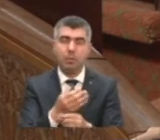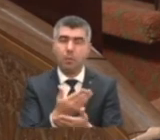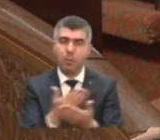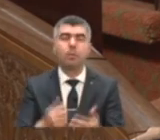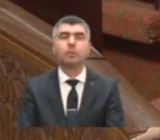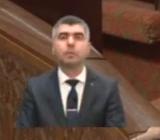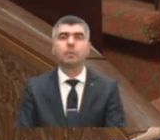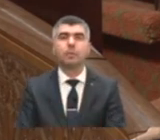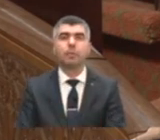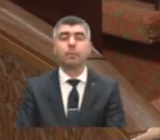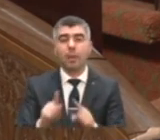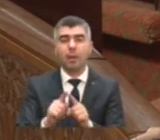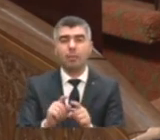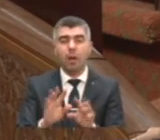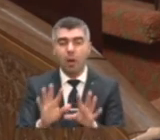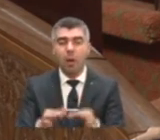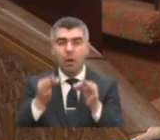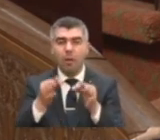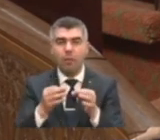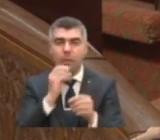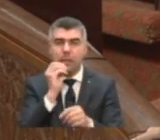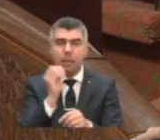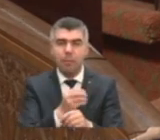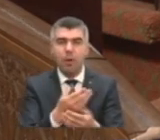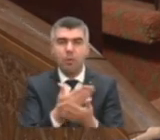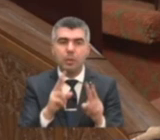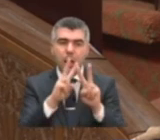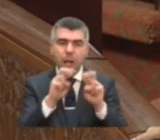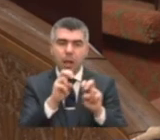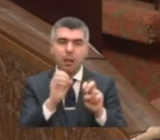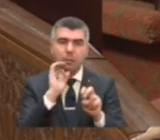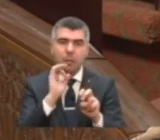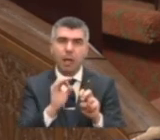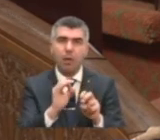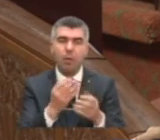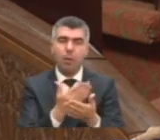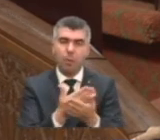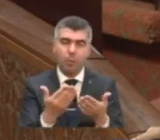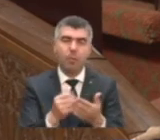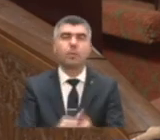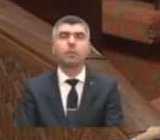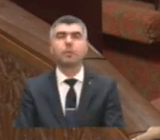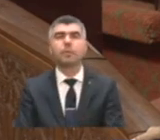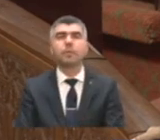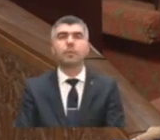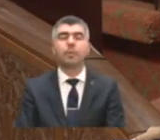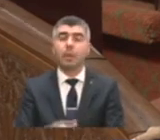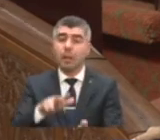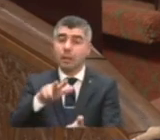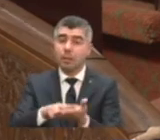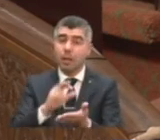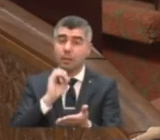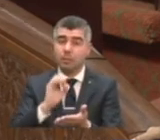النقطة، تعزيز تقنية الفرز وتثمين النفايات في إطار مراقبة اقتصادية الاقتصاد الدائري، الاعتماد